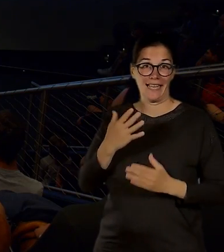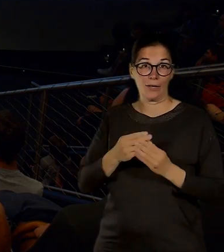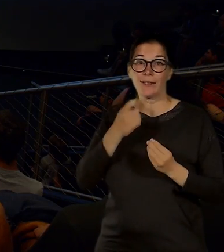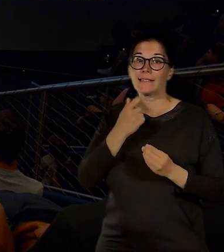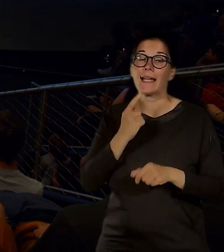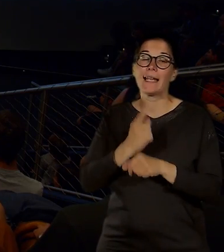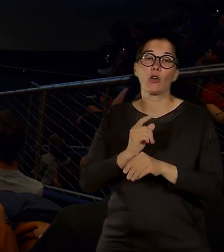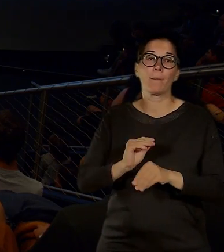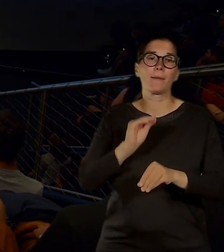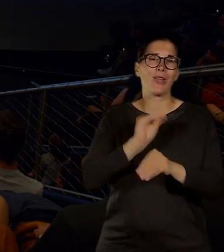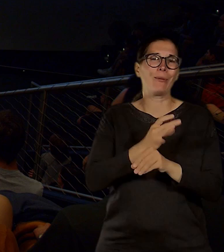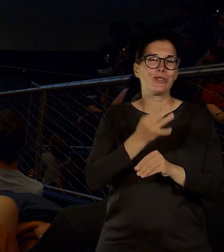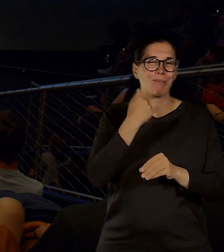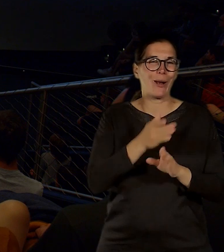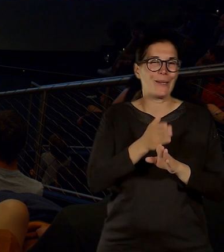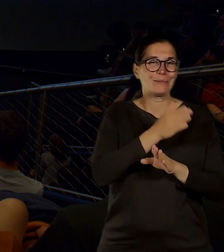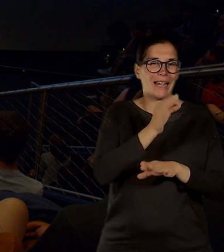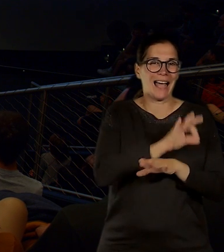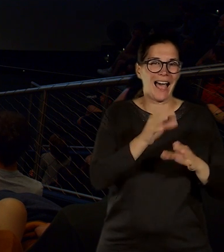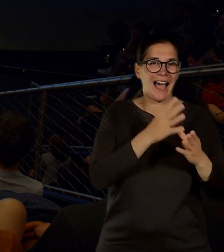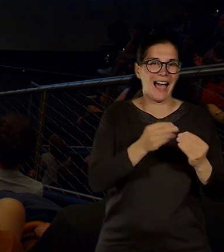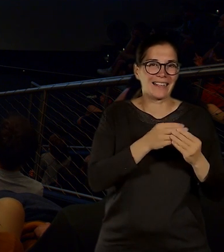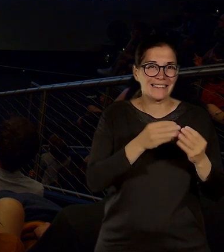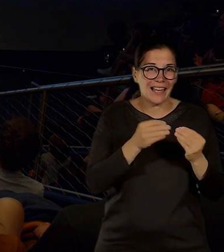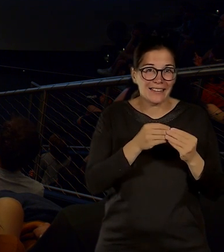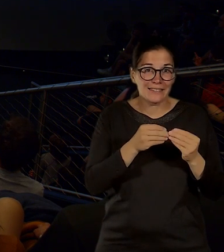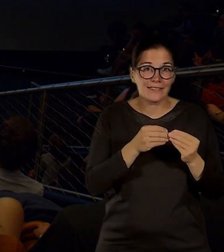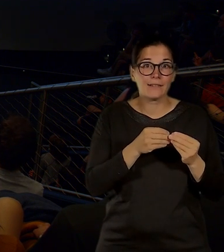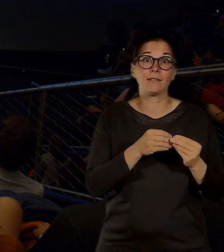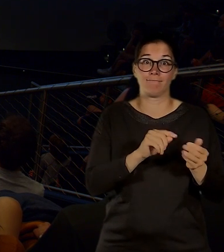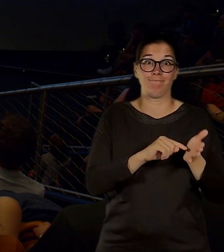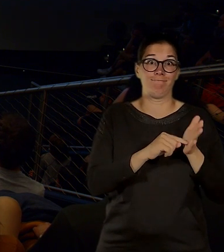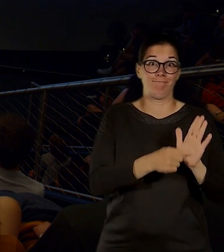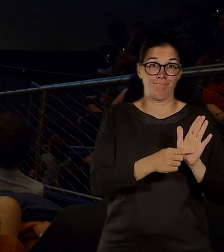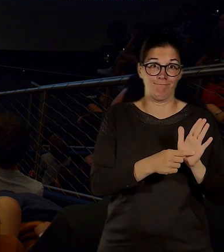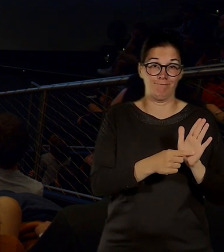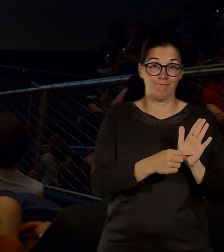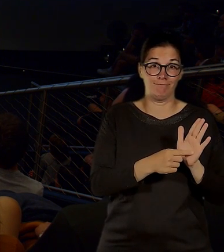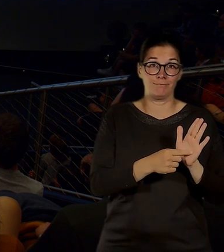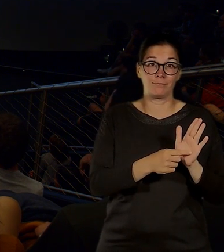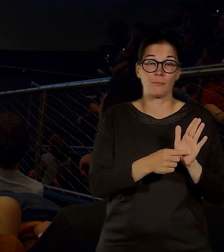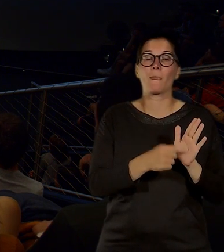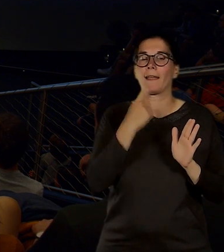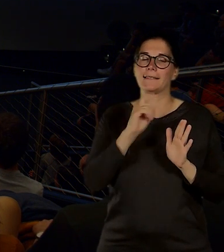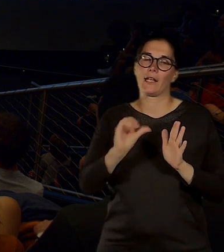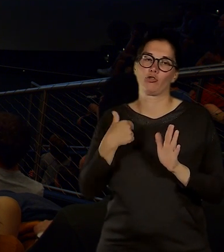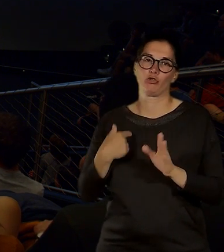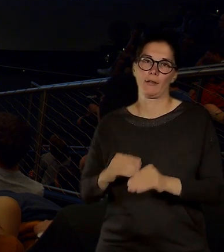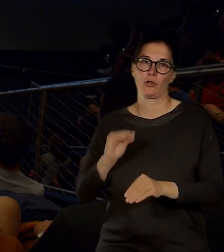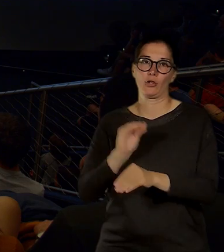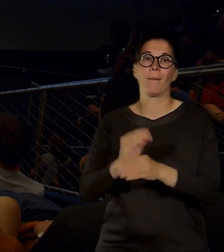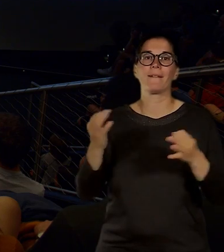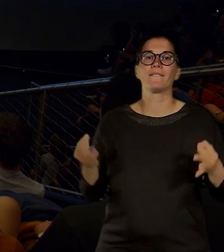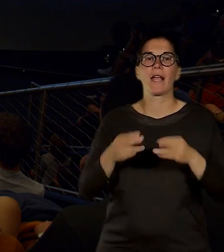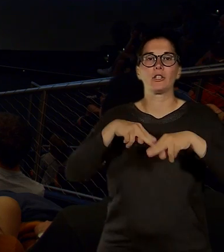doplnit právě Jakuba, který vám vlastně celý ten puzzlík ukázal v té debatě. My vlastně k tomu soutěžnímu